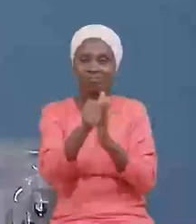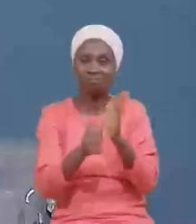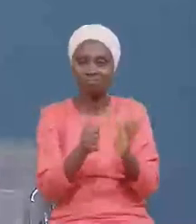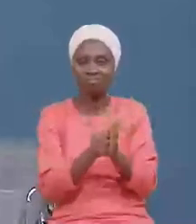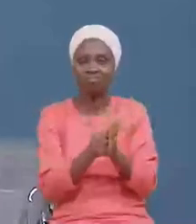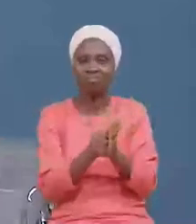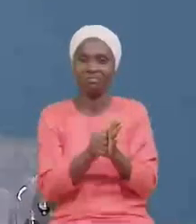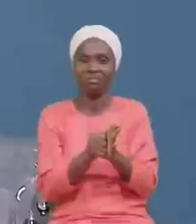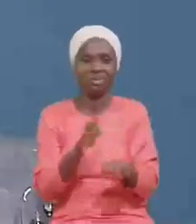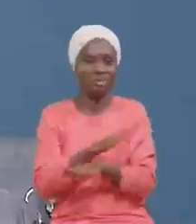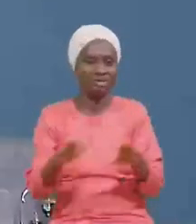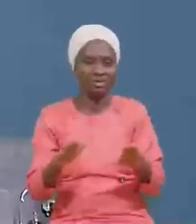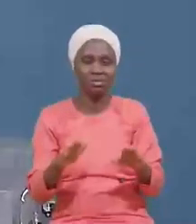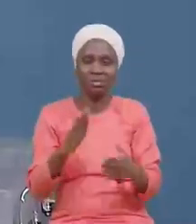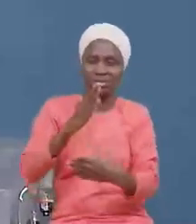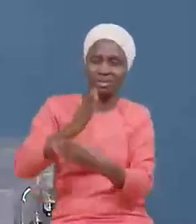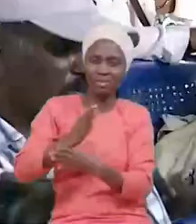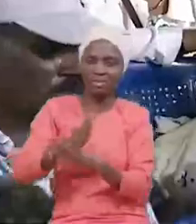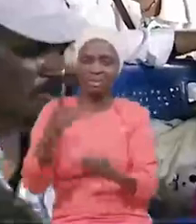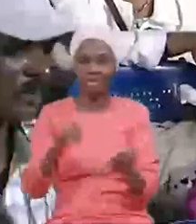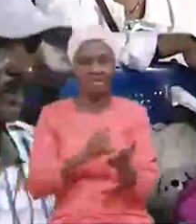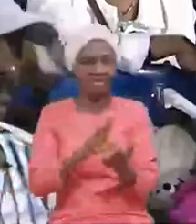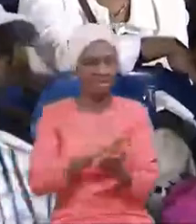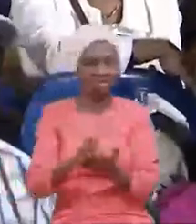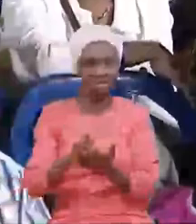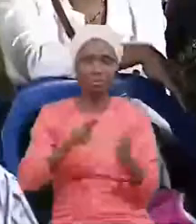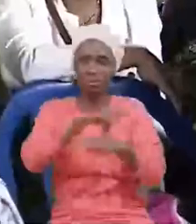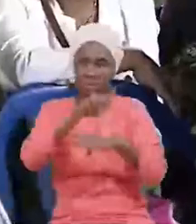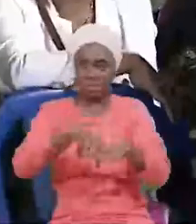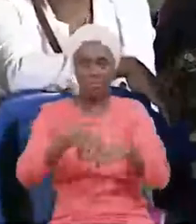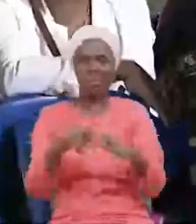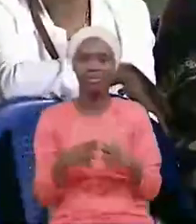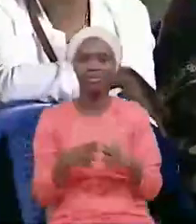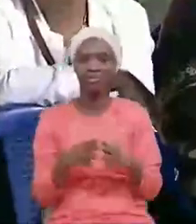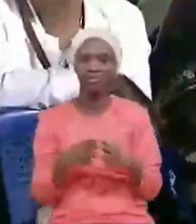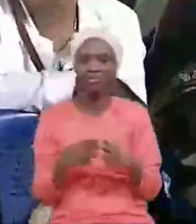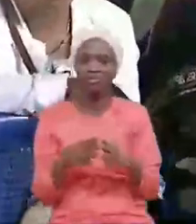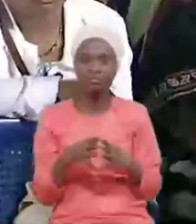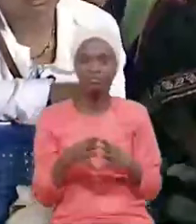Les décennies ou les siècles n'affectent pas le surnaturel.